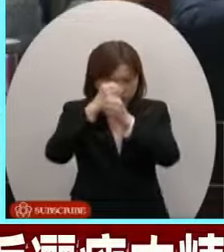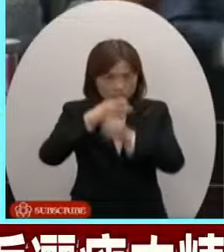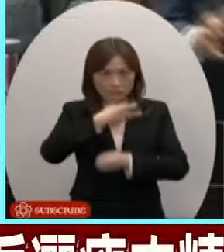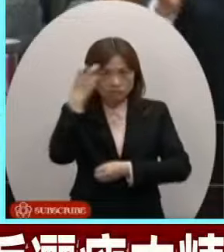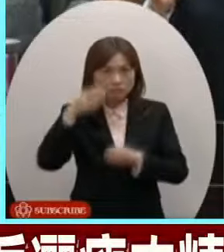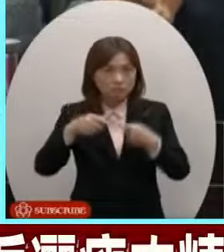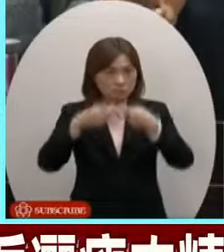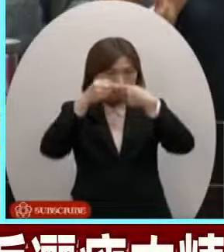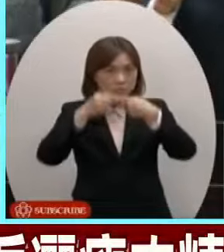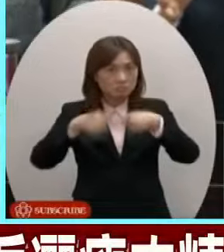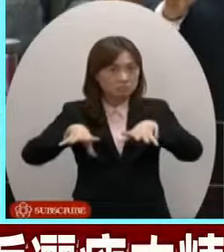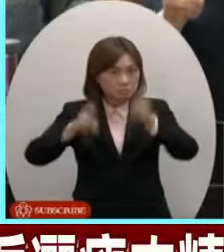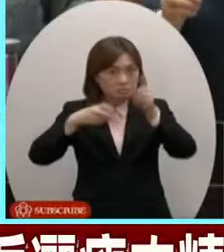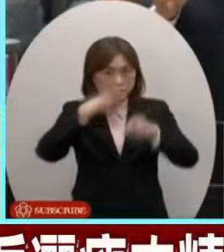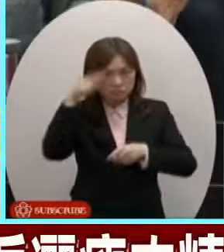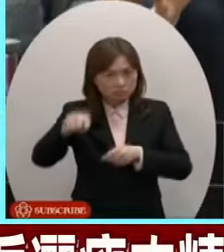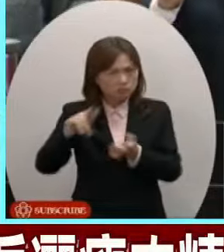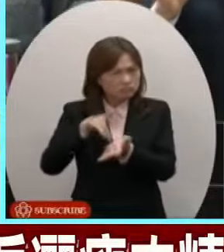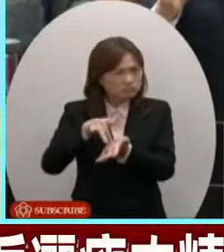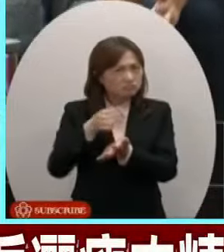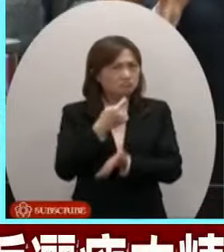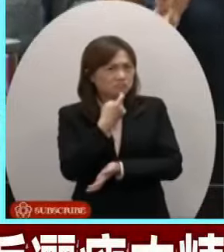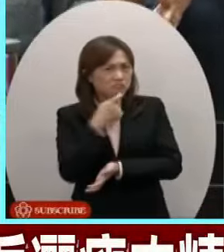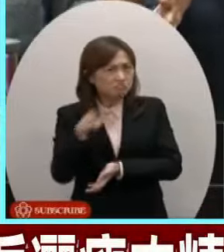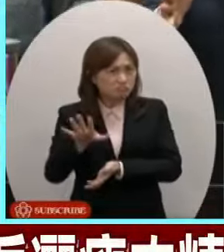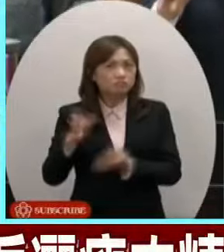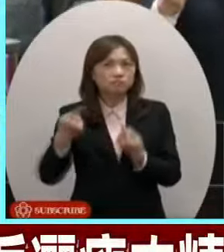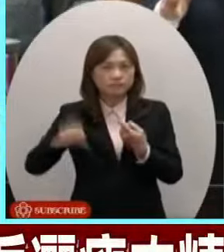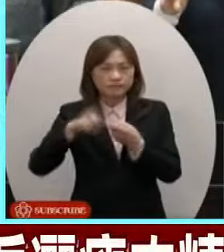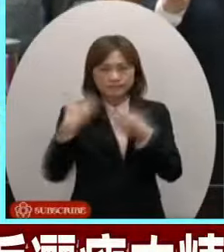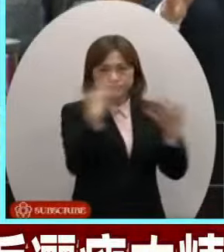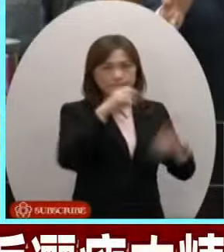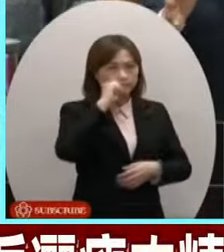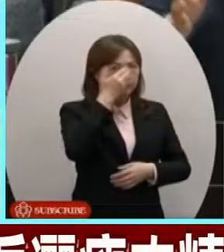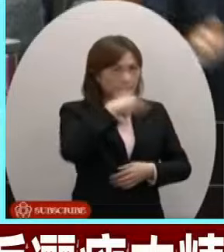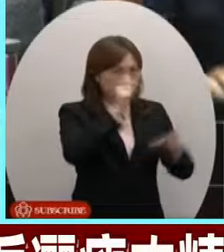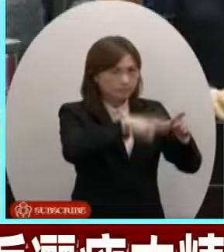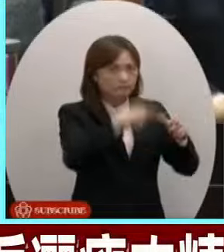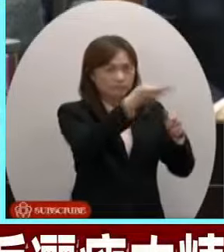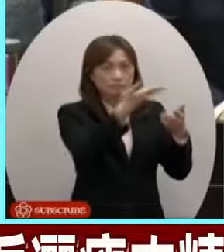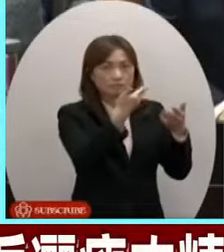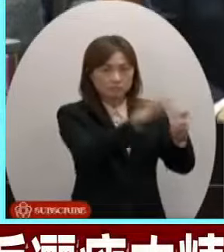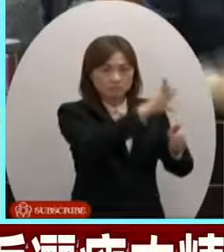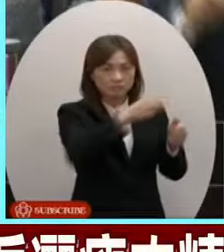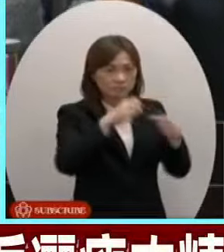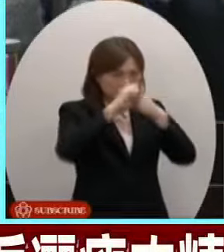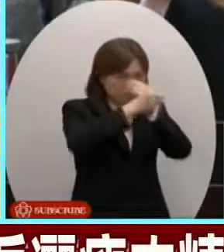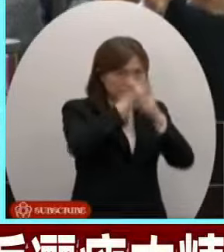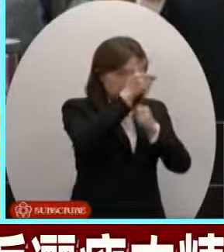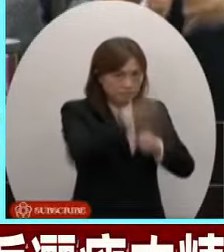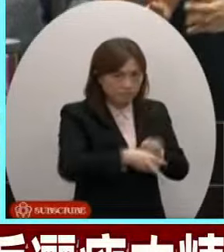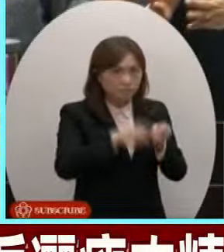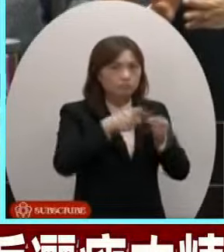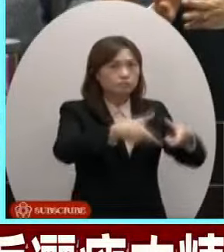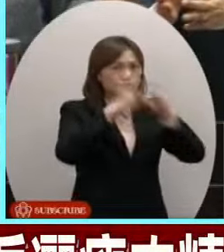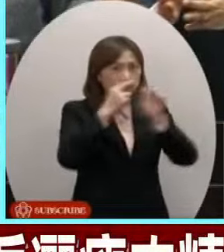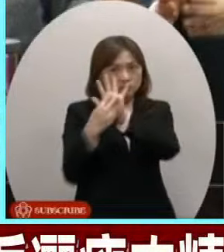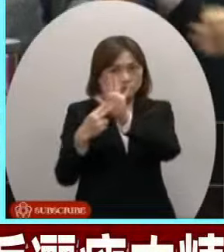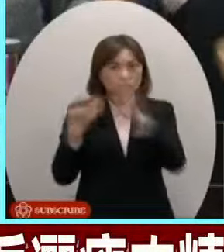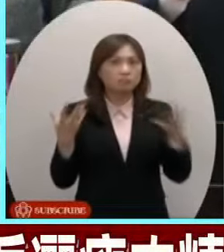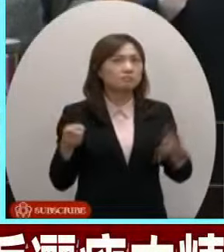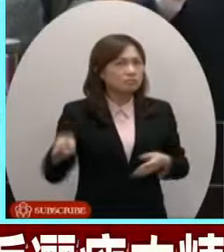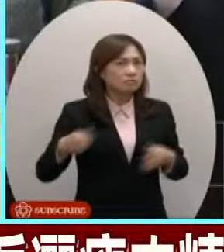给他们，把整个食安事件就是变成是台中市府乱搞嘛。所以今天你身为在野党，你要去戳破他的谎